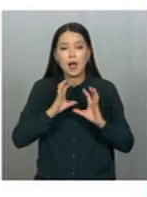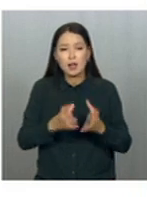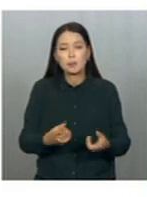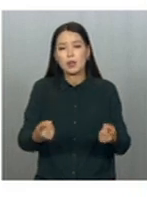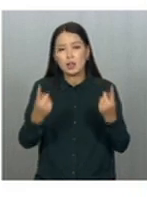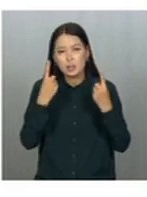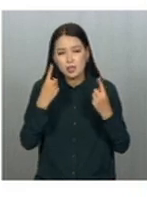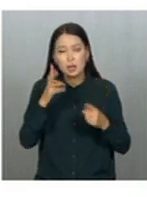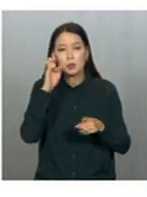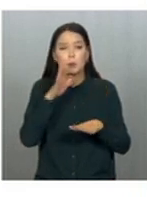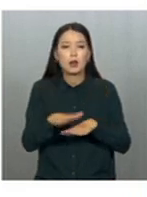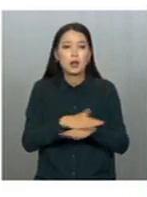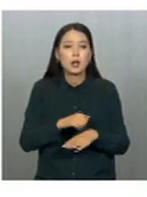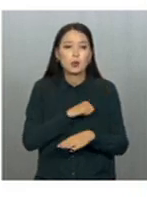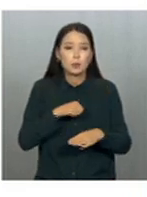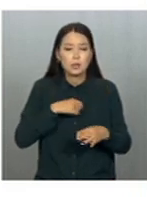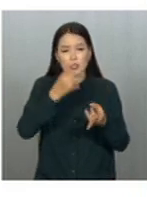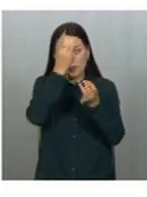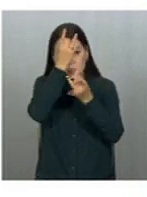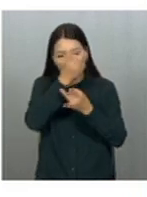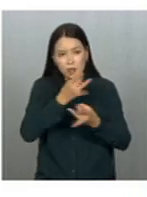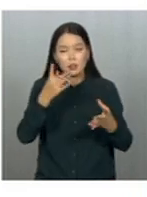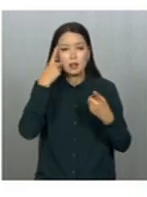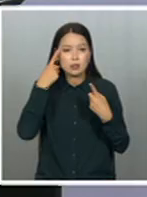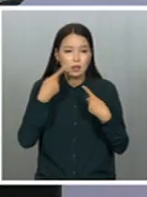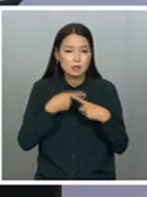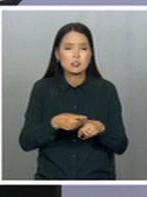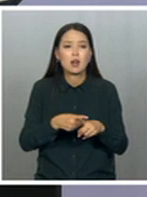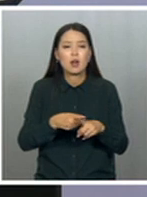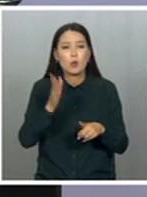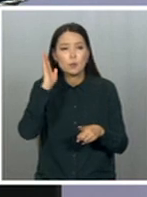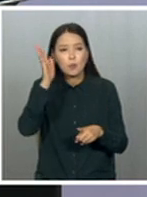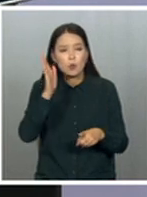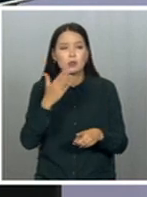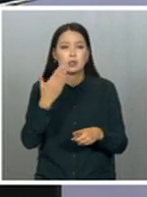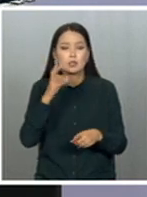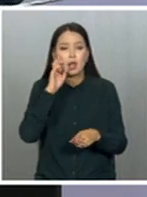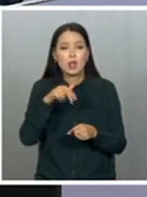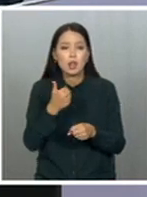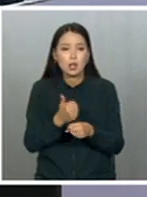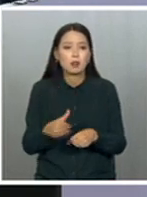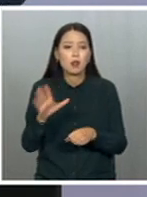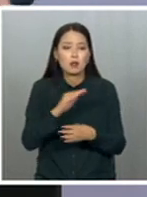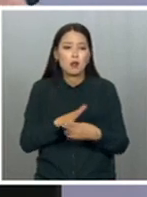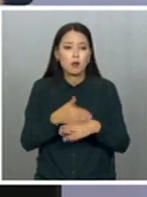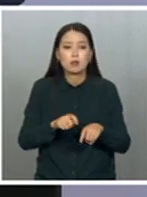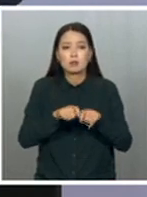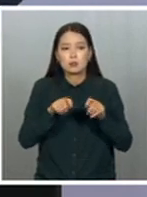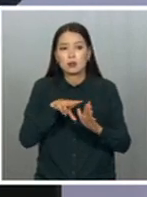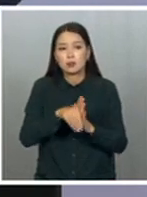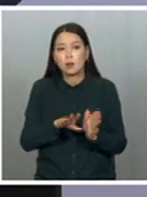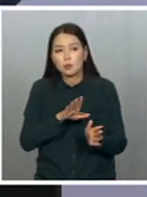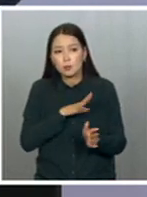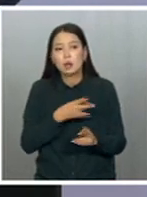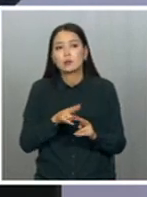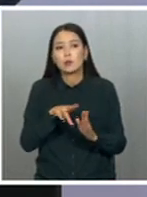мемлекеттері өздерінің мәдени, технологиялық, инновациялық жетістіктерін елорданың төрінде паш етті. Және көрменің